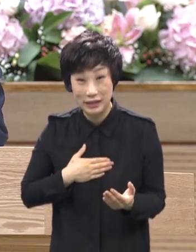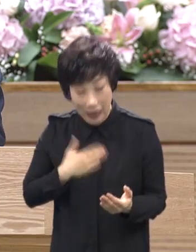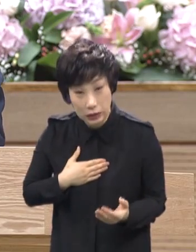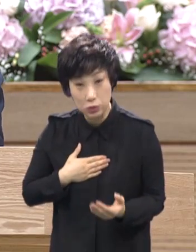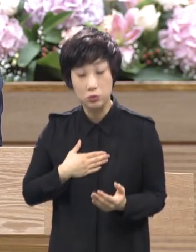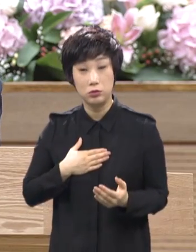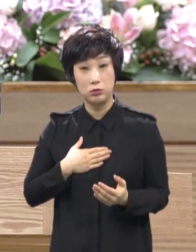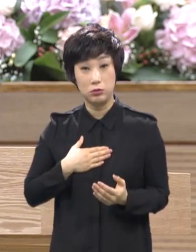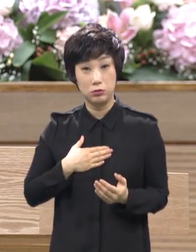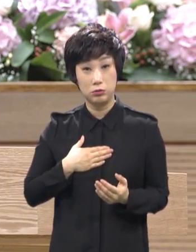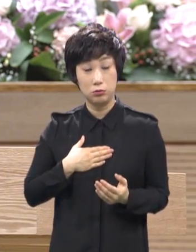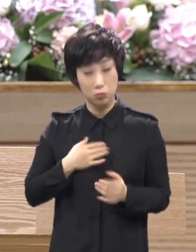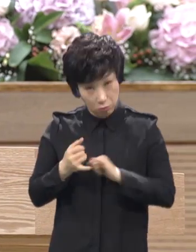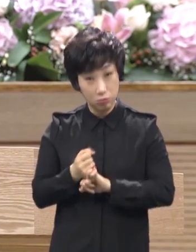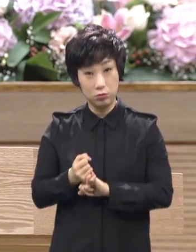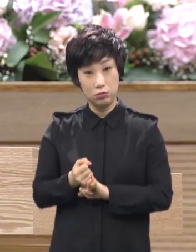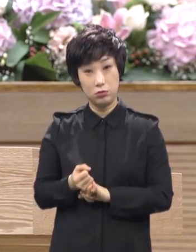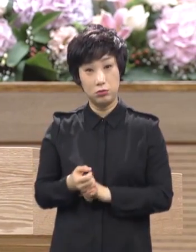응하지도 말라.